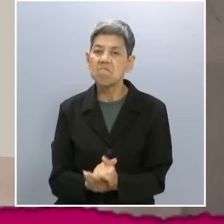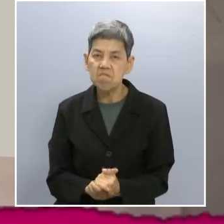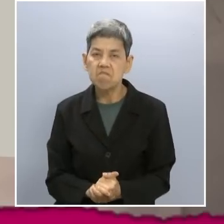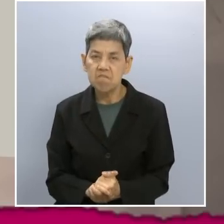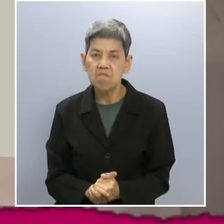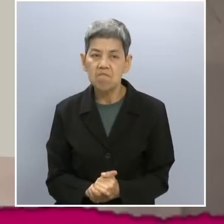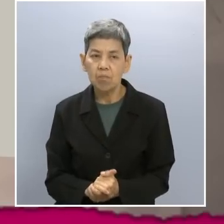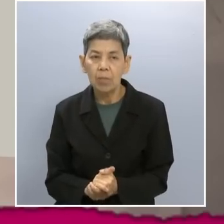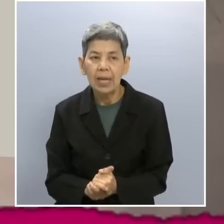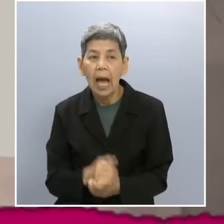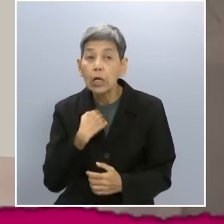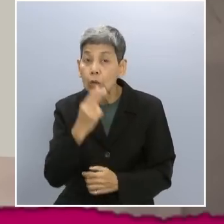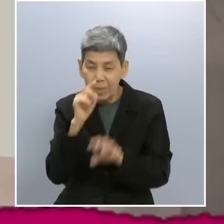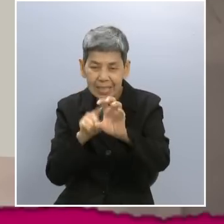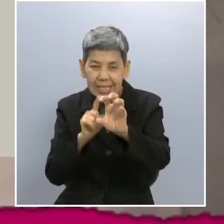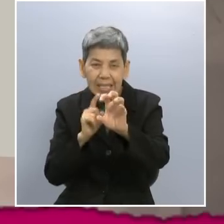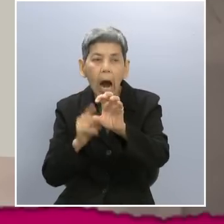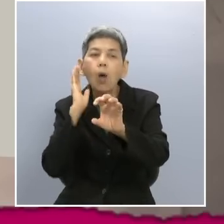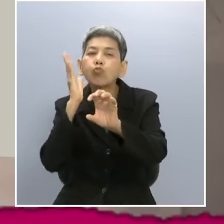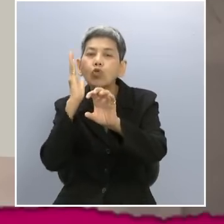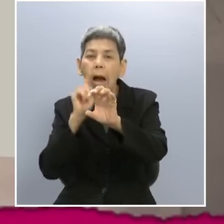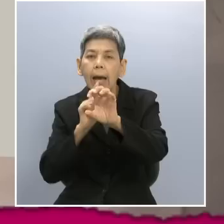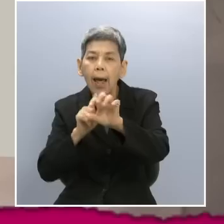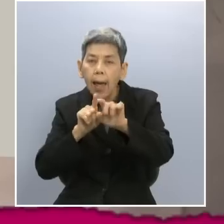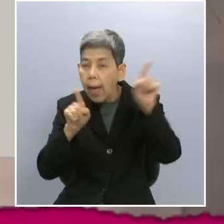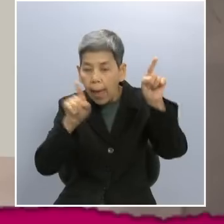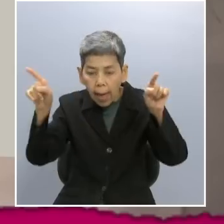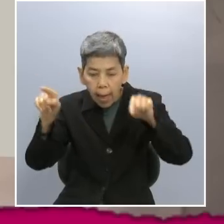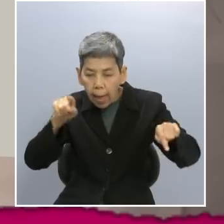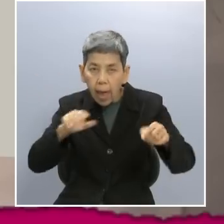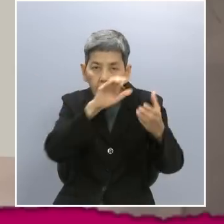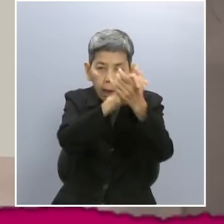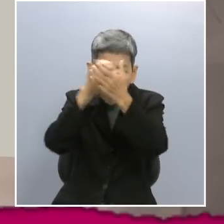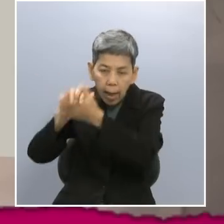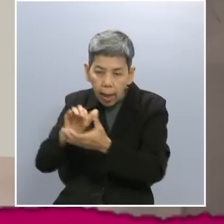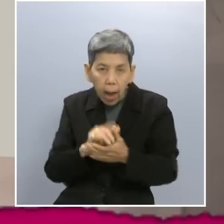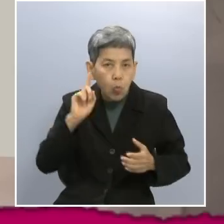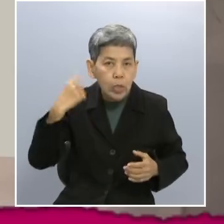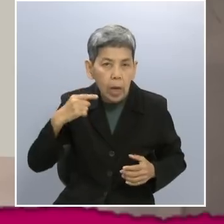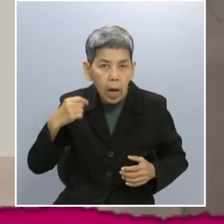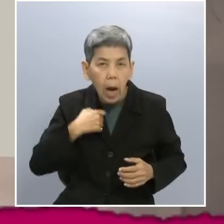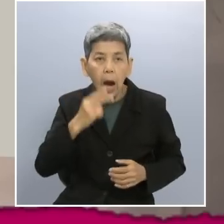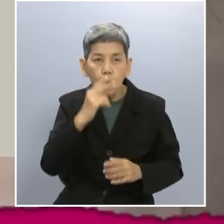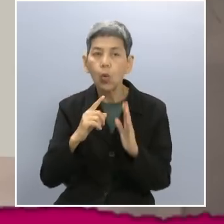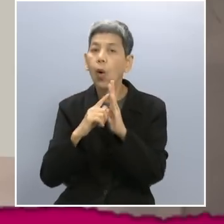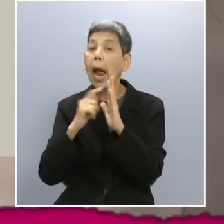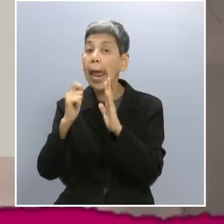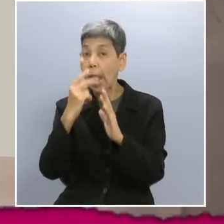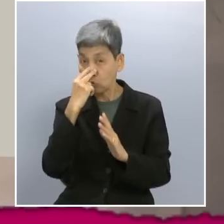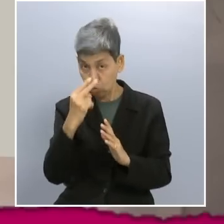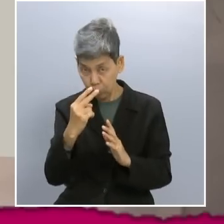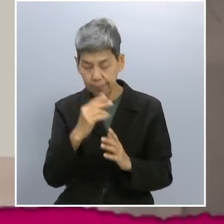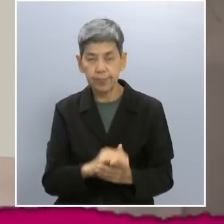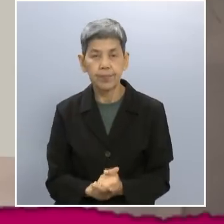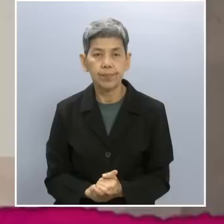ตรงกลางแล้วก็อำนาจหรือกบอ๊บๆนี่ลองฟังเสียงเองหน่อยไหม